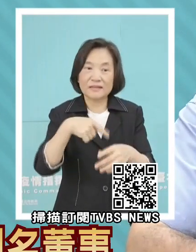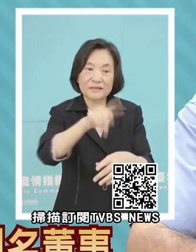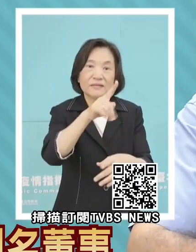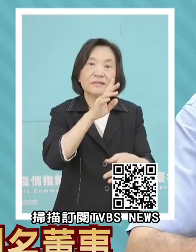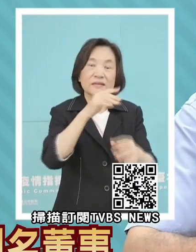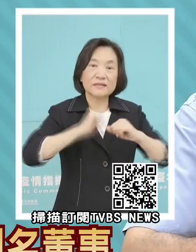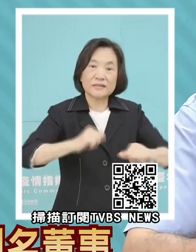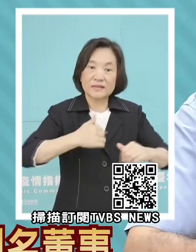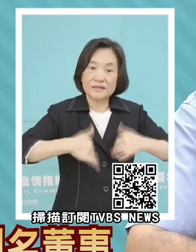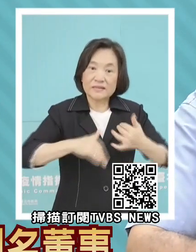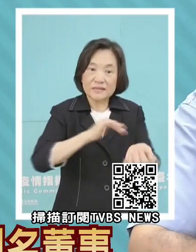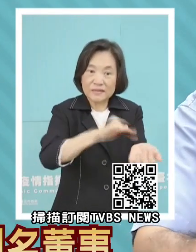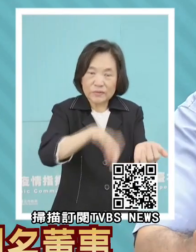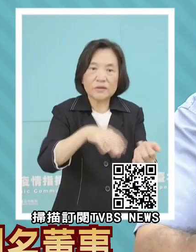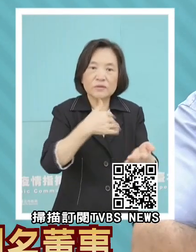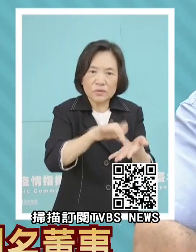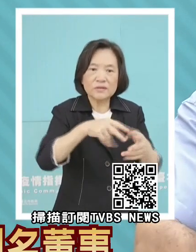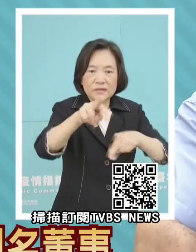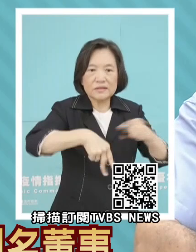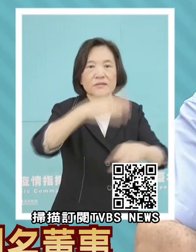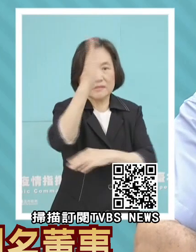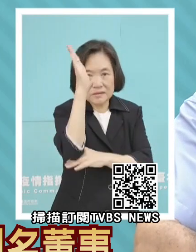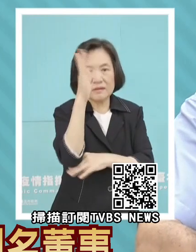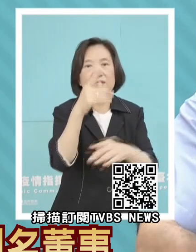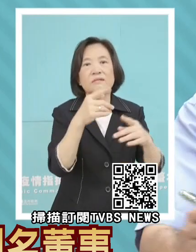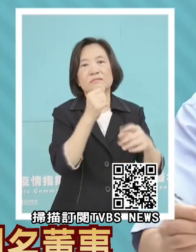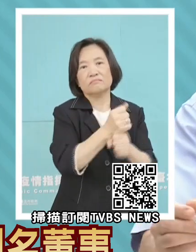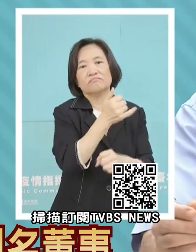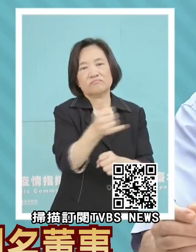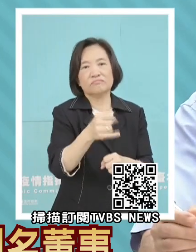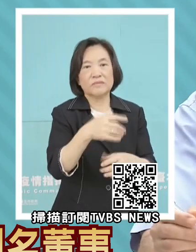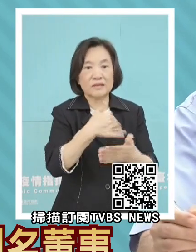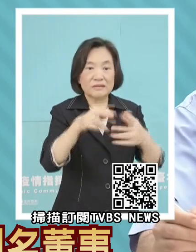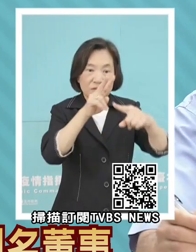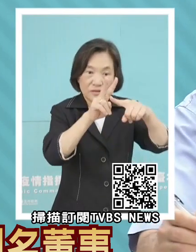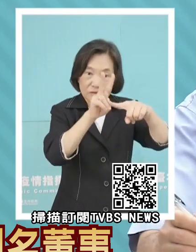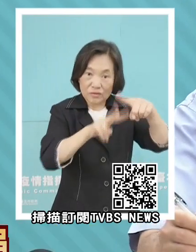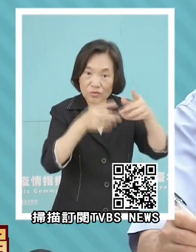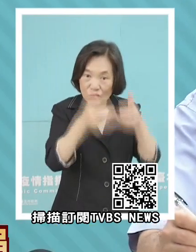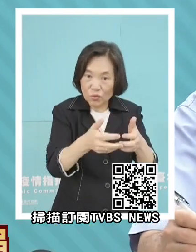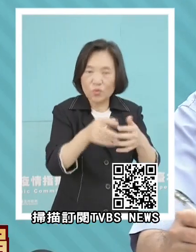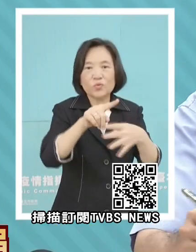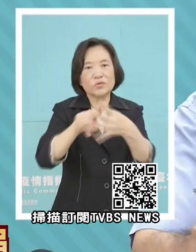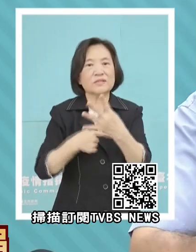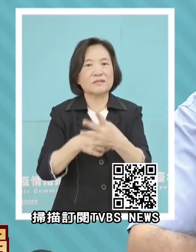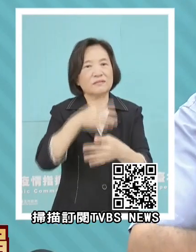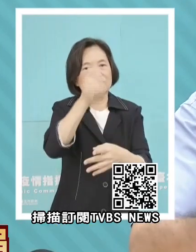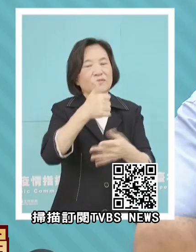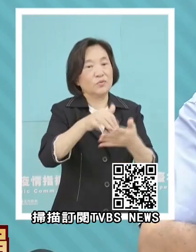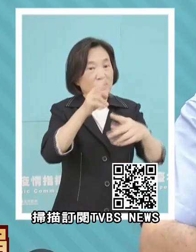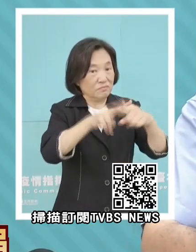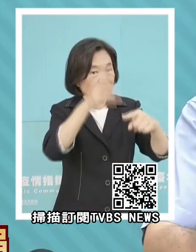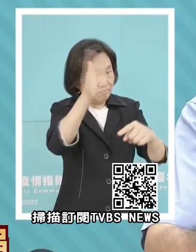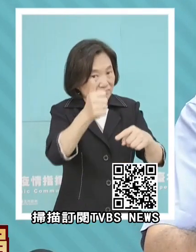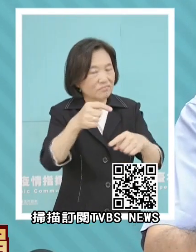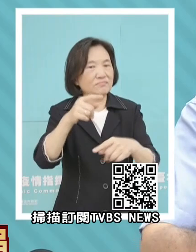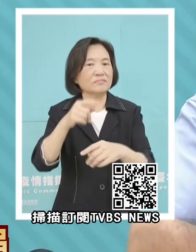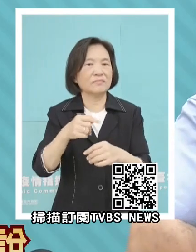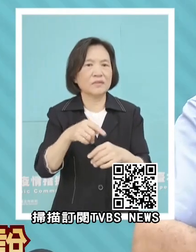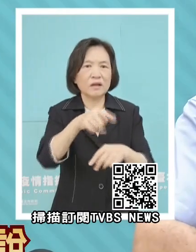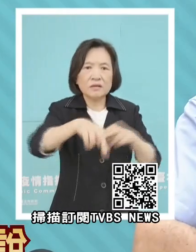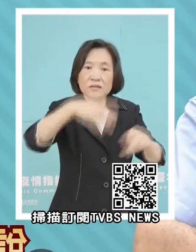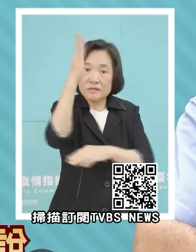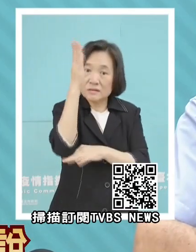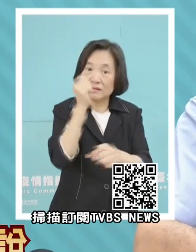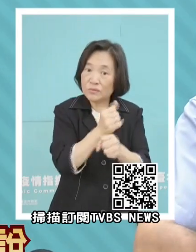提报的行政人员里面他列名董事。那么董事是不是行政人员这一件